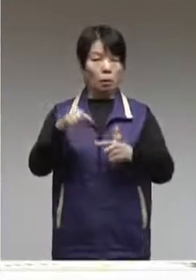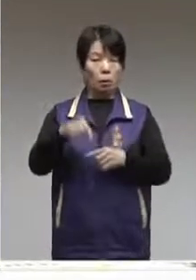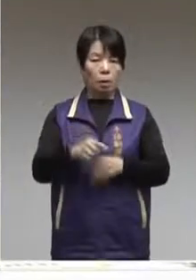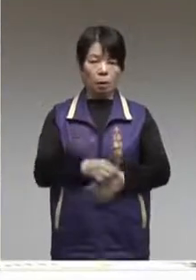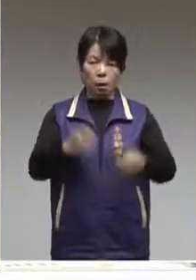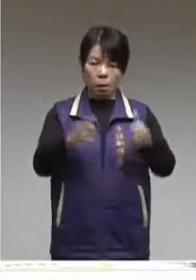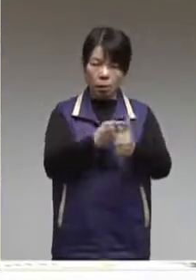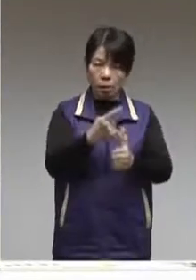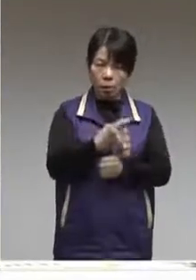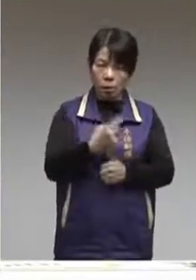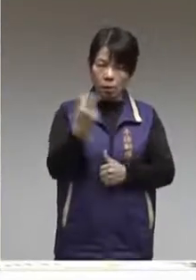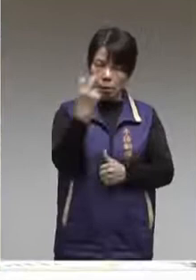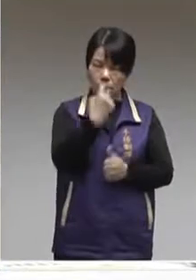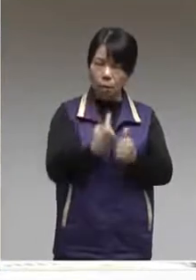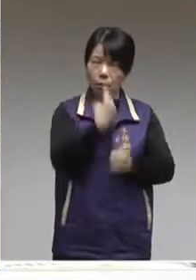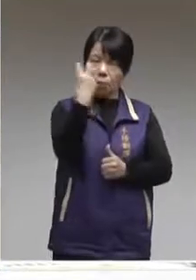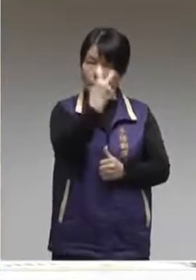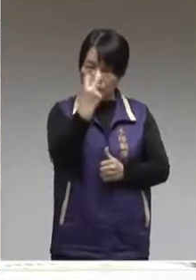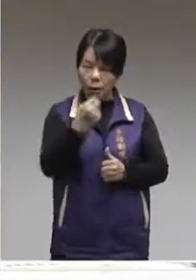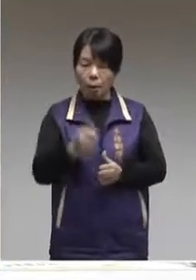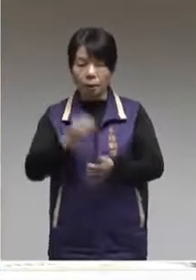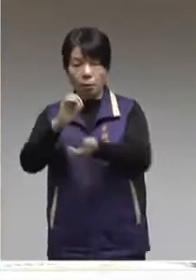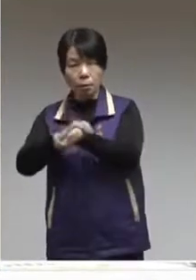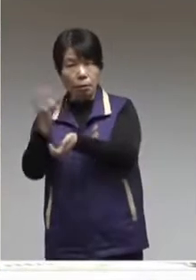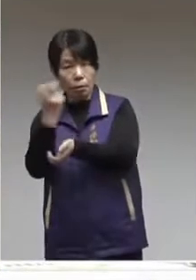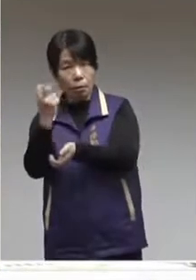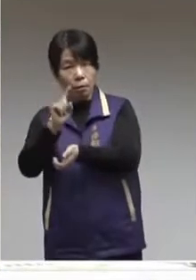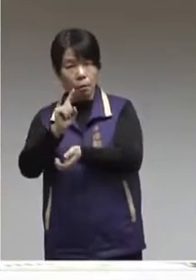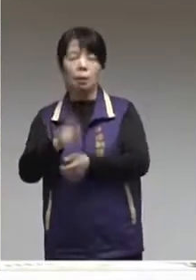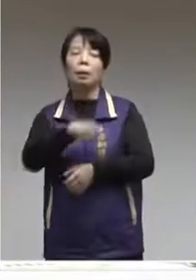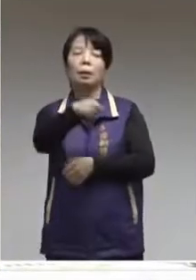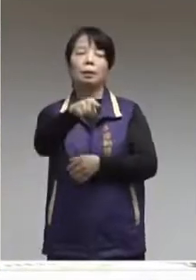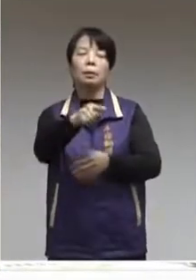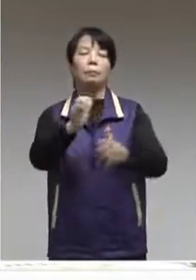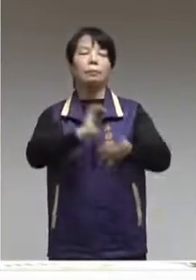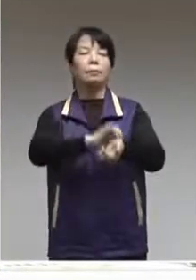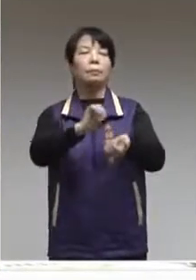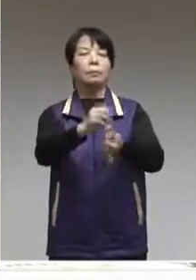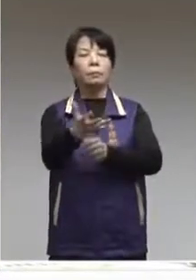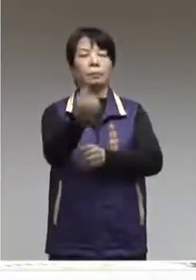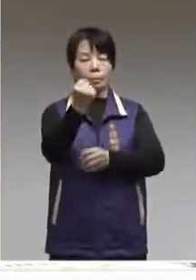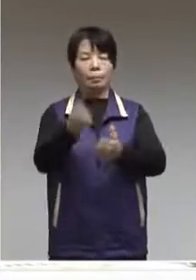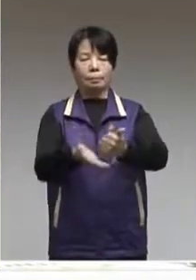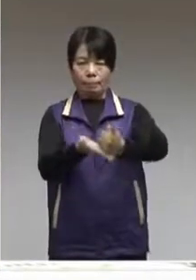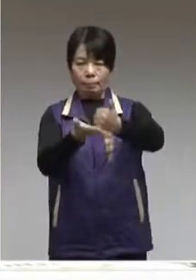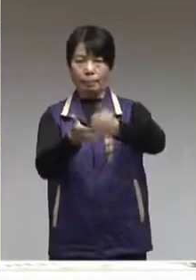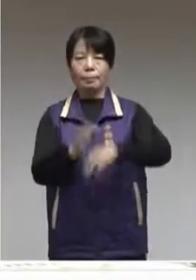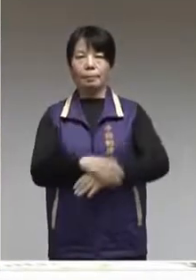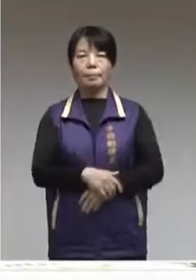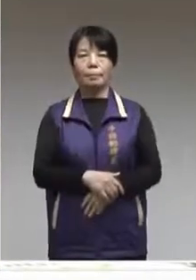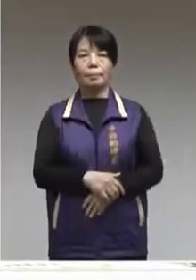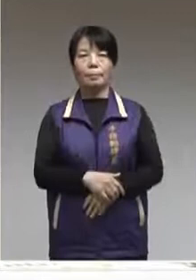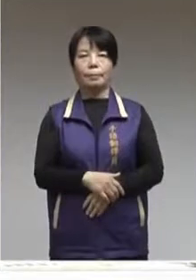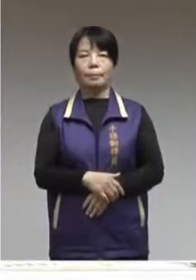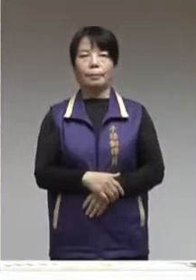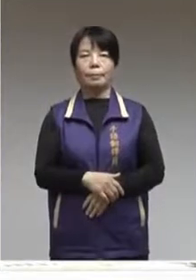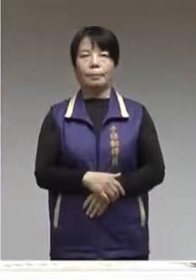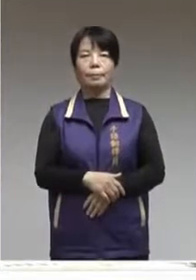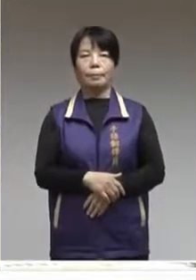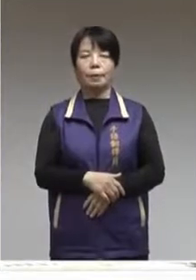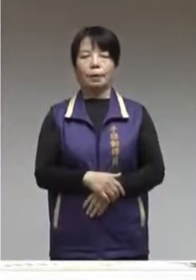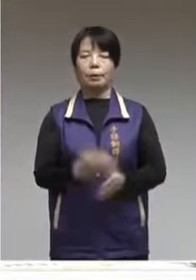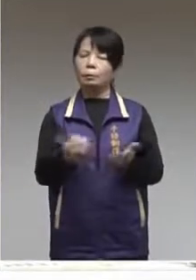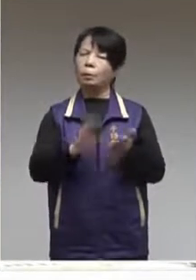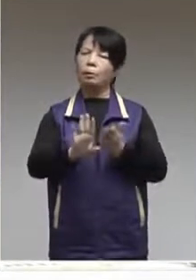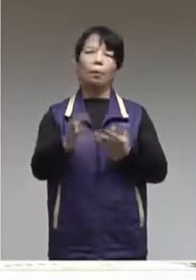先筛或看，先看或筛？这个我们尊重医院，啊，诊所，哎，好不好？这个没有什么前